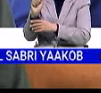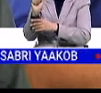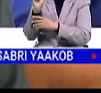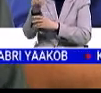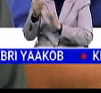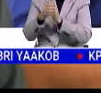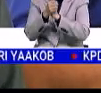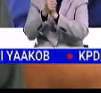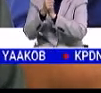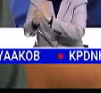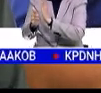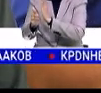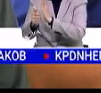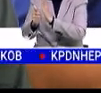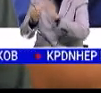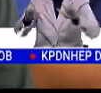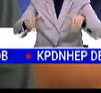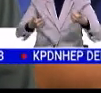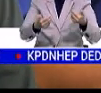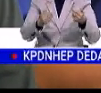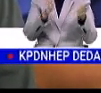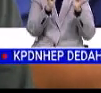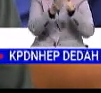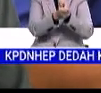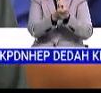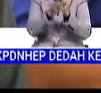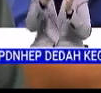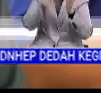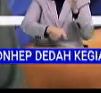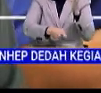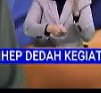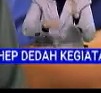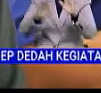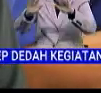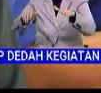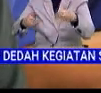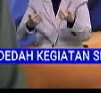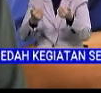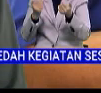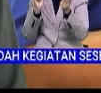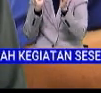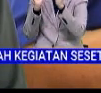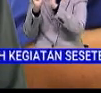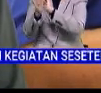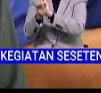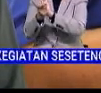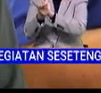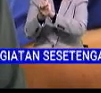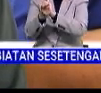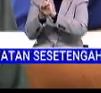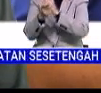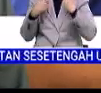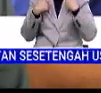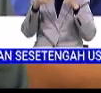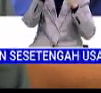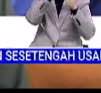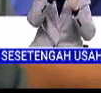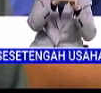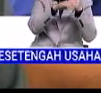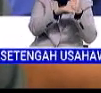mahir bagaimana mereka nak menukar harga, bagaimana mereka nak menukar contohnya ada menu